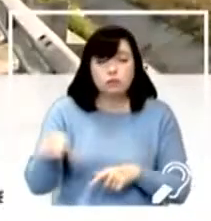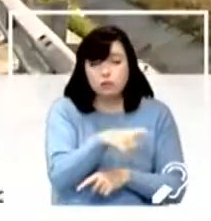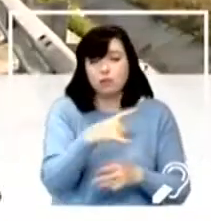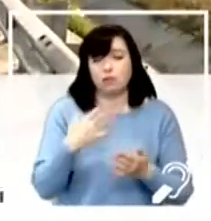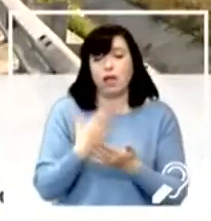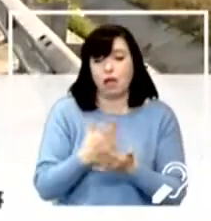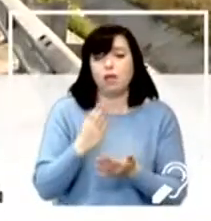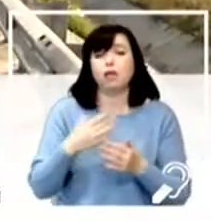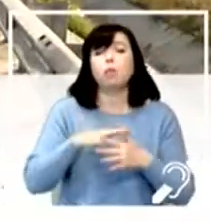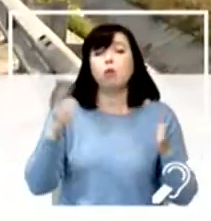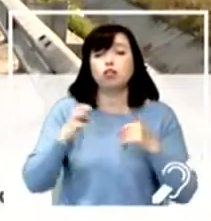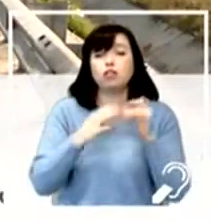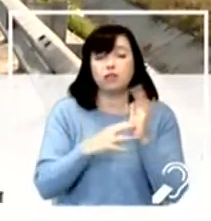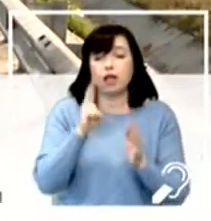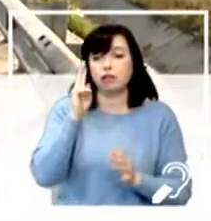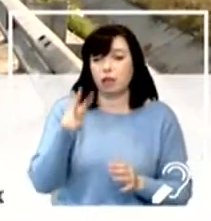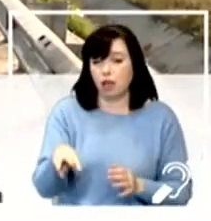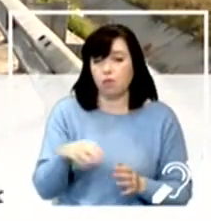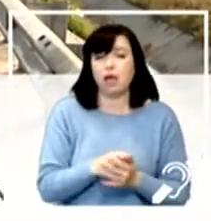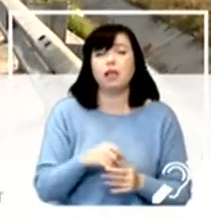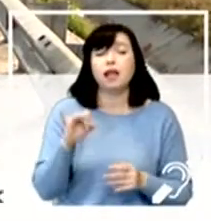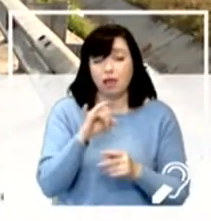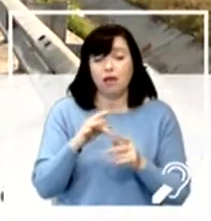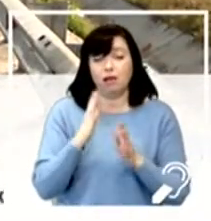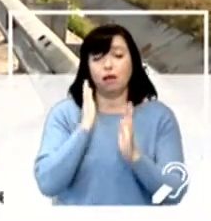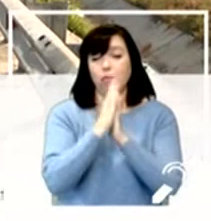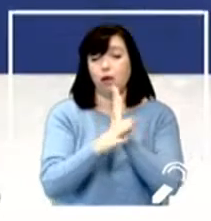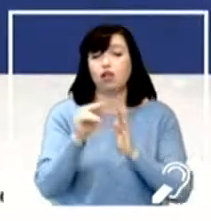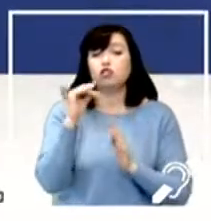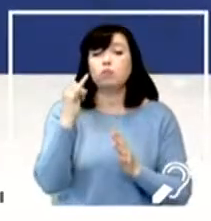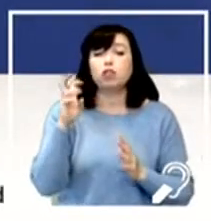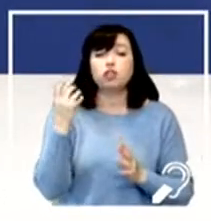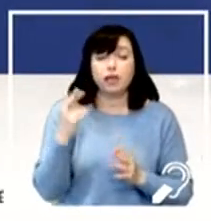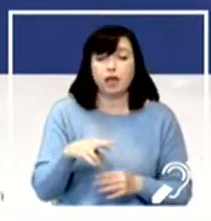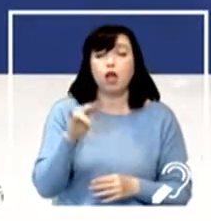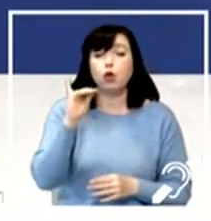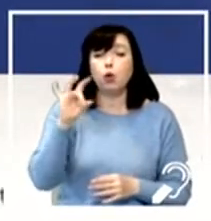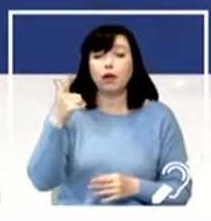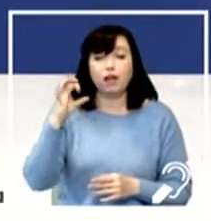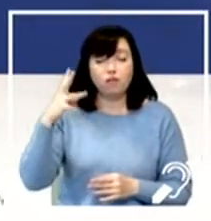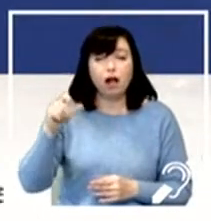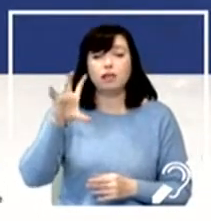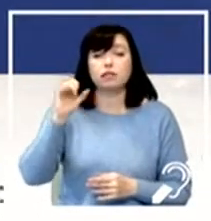peste 19 km și trece pe lângă orașul Cimișlia și satele Iurievca, Porumbrei,